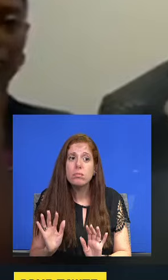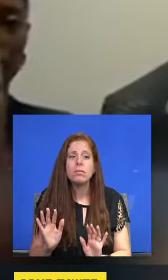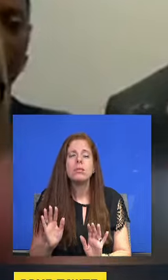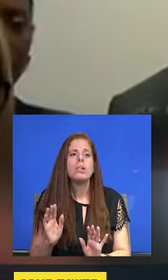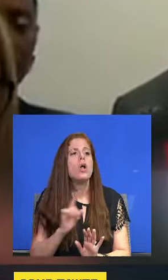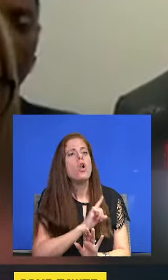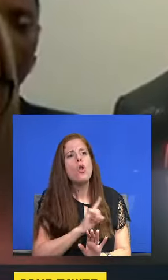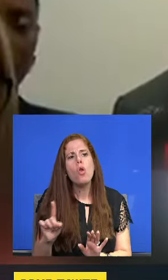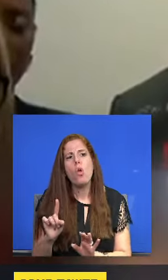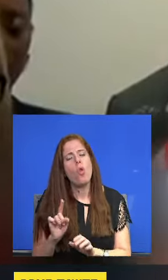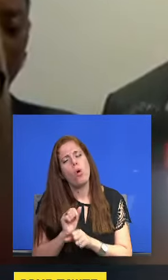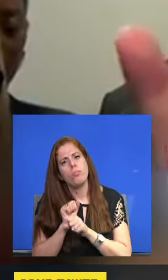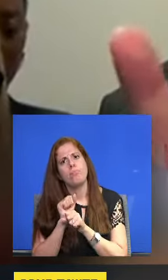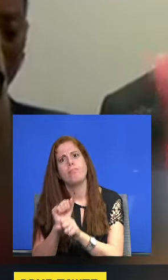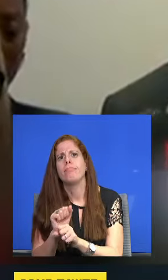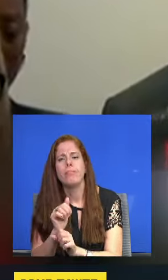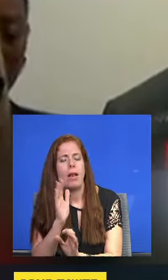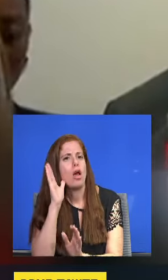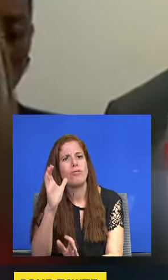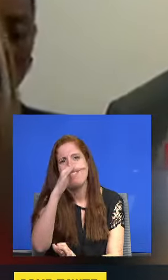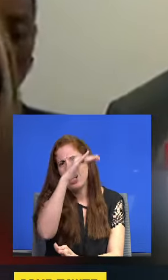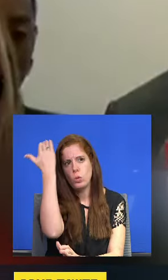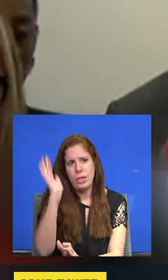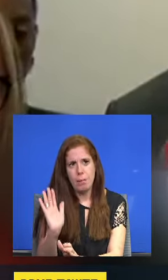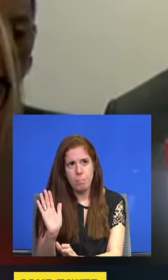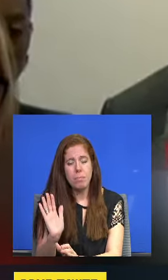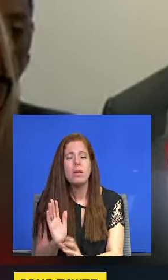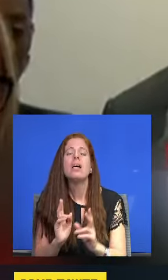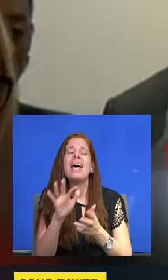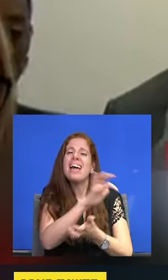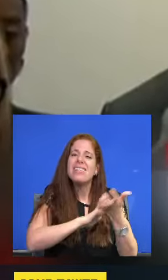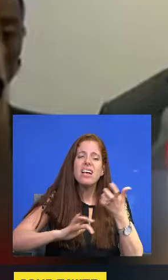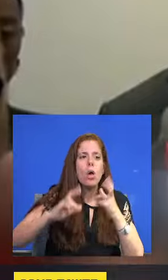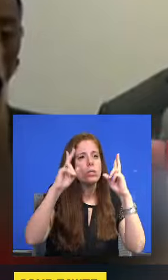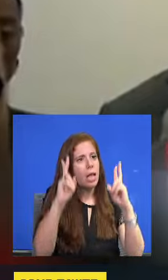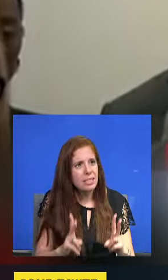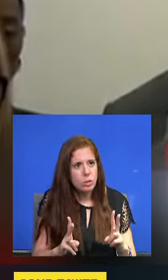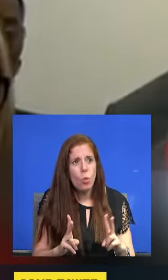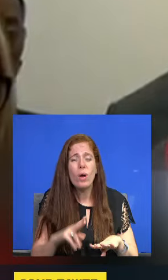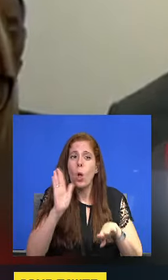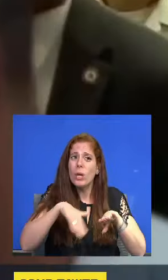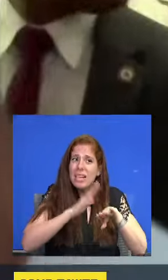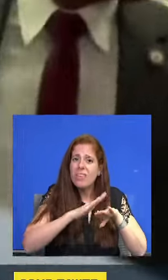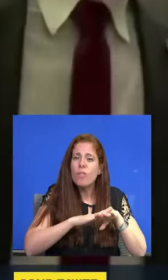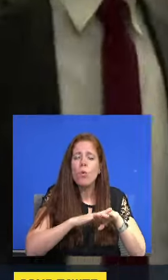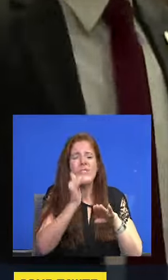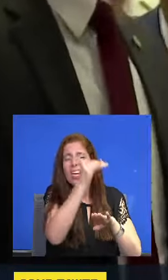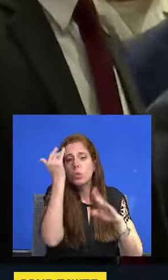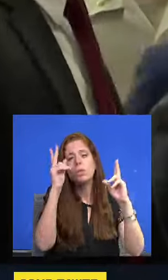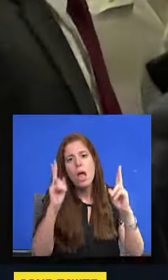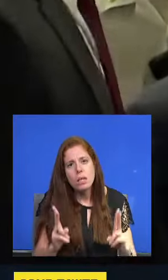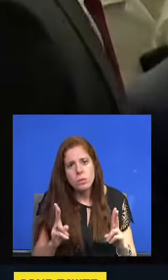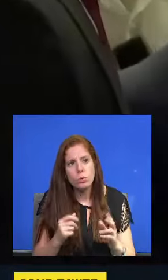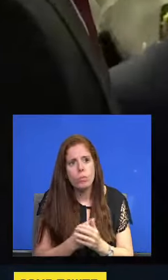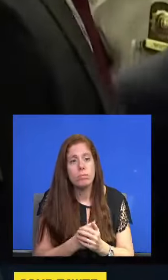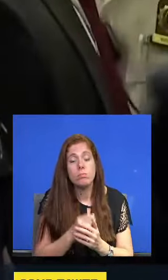from the extremists. In the chaos, in the dysfunction, in the extremism, ומי שעוד צופה